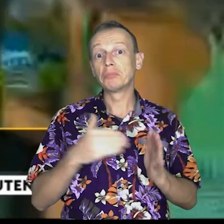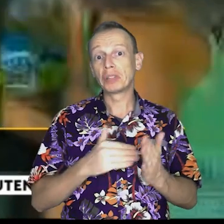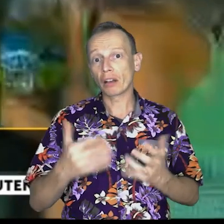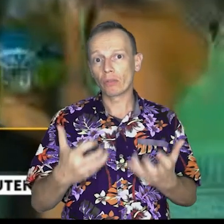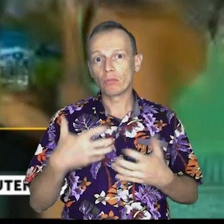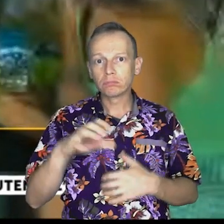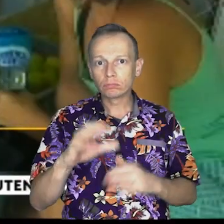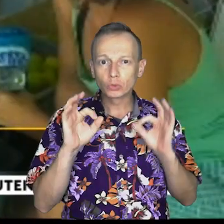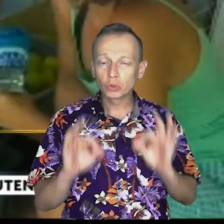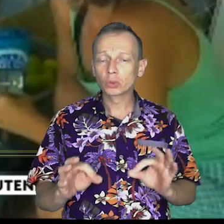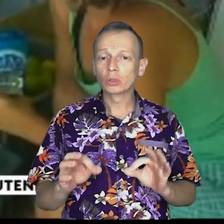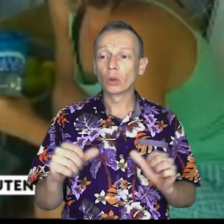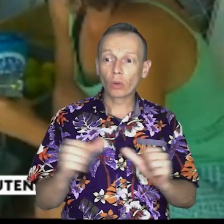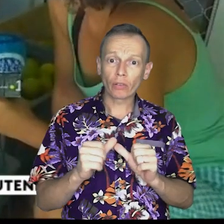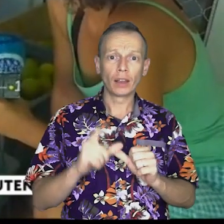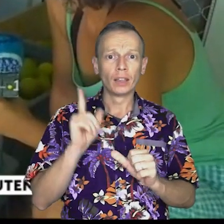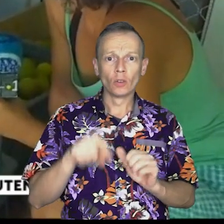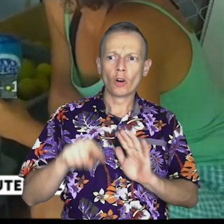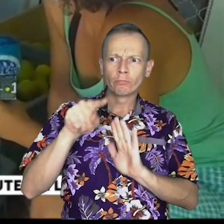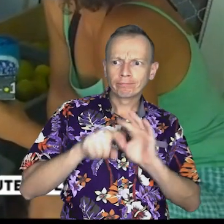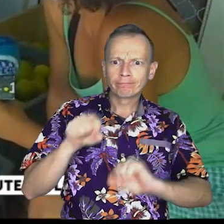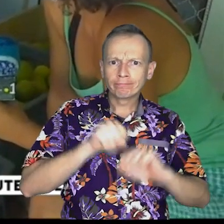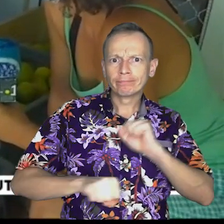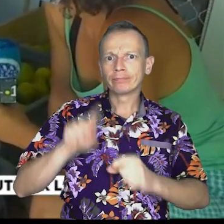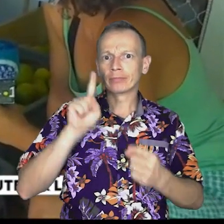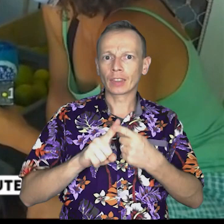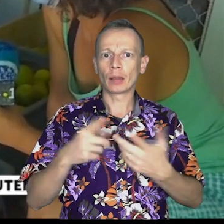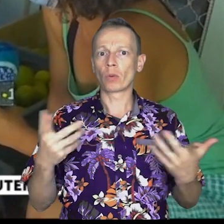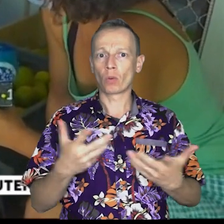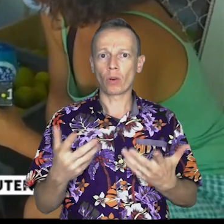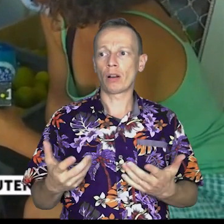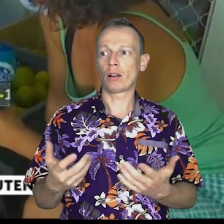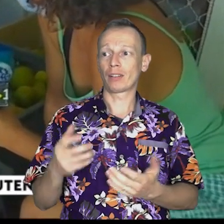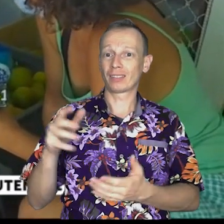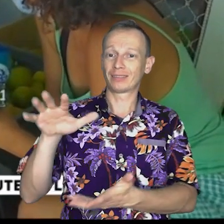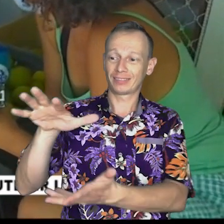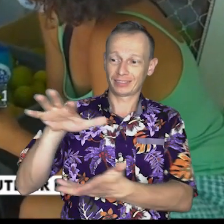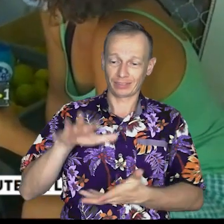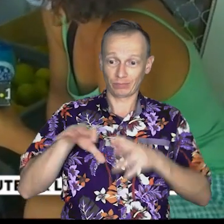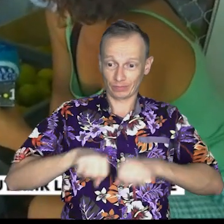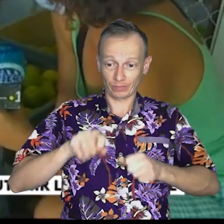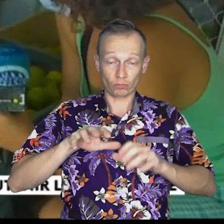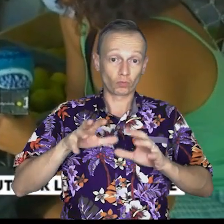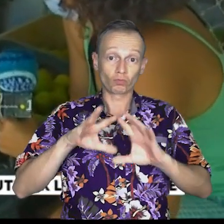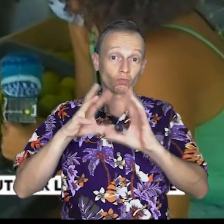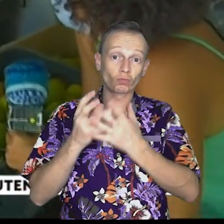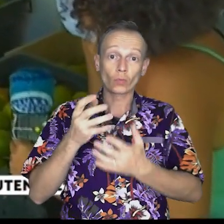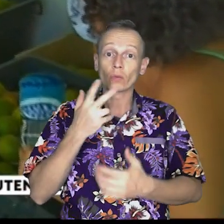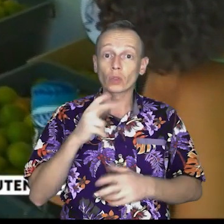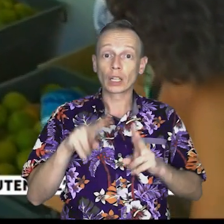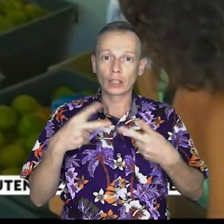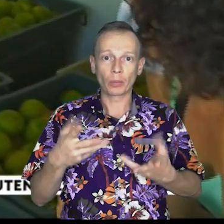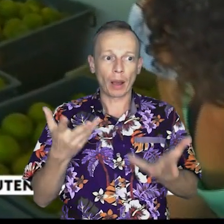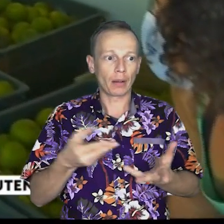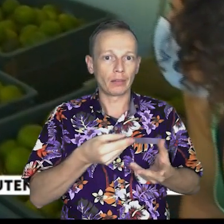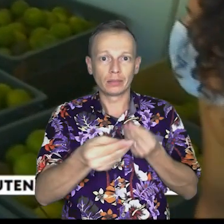qu'il y ait des mesures qui soient prises pour que les produits trouvent des débouchés. Des débouchés de quel ordre? Des débouchés